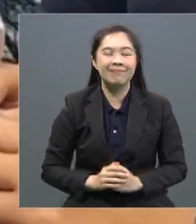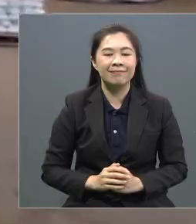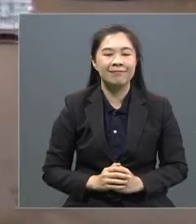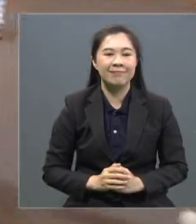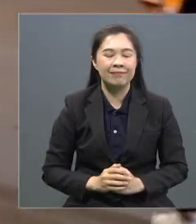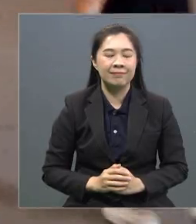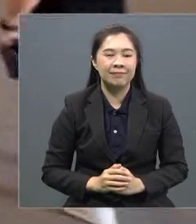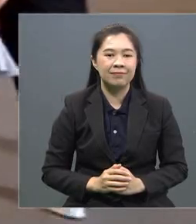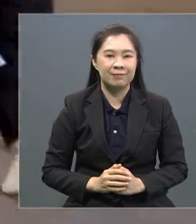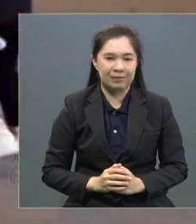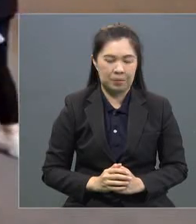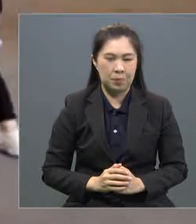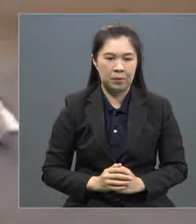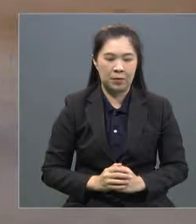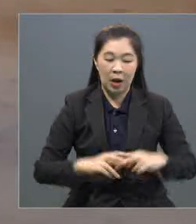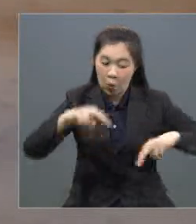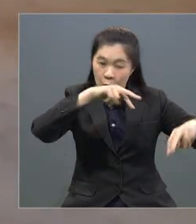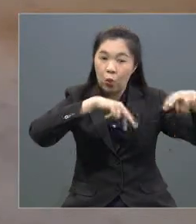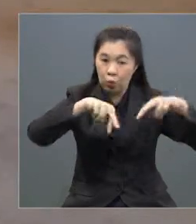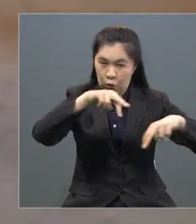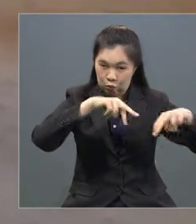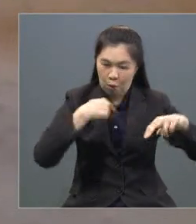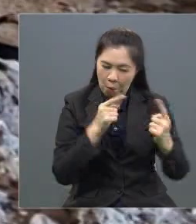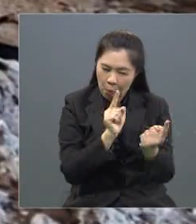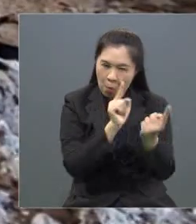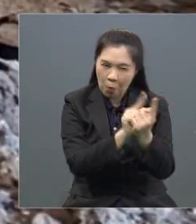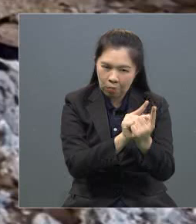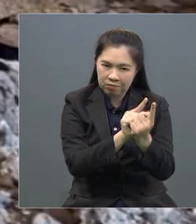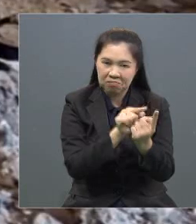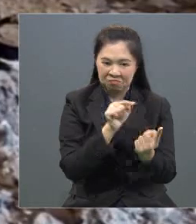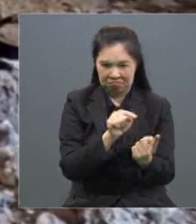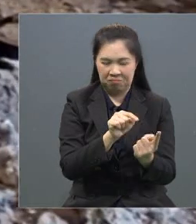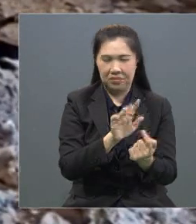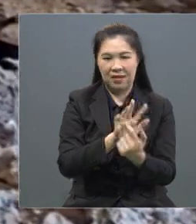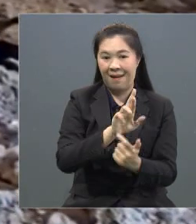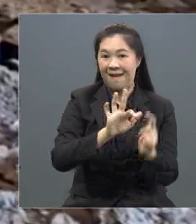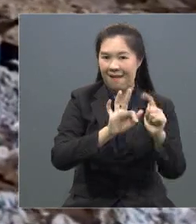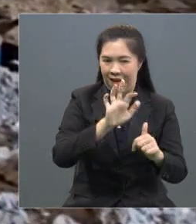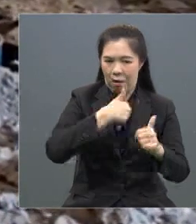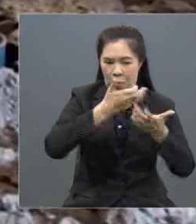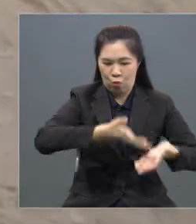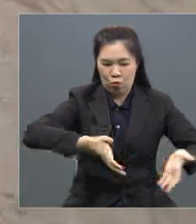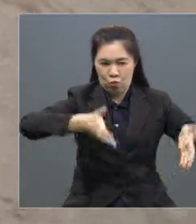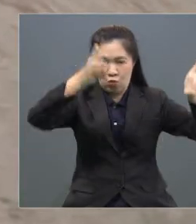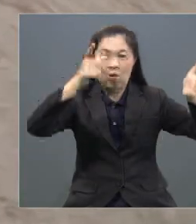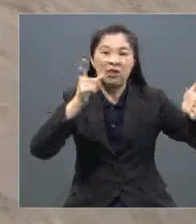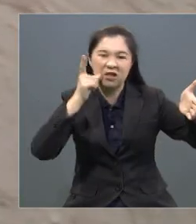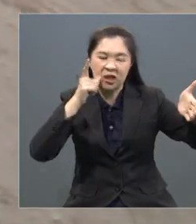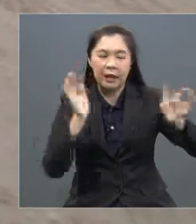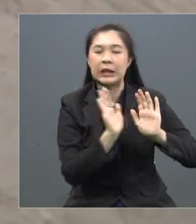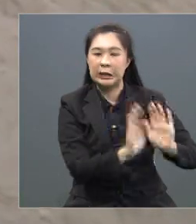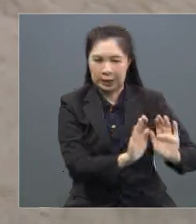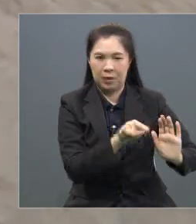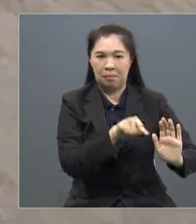ครับซึ่งจากการตรวจสอบเบื้องต้นนะครับพบกากสังกสีและแคดเมียมบรรจุอยู่ในถุงบิ๊กแบขนาดใหญ่จัดเก็บไว้ใน 2